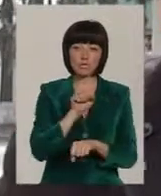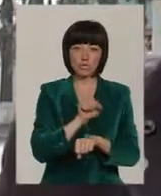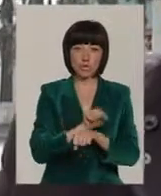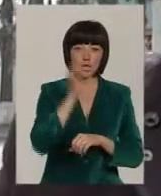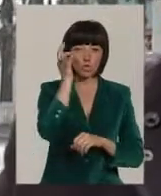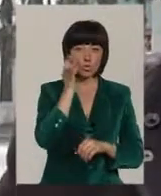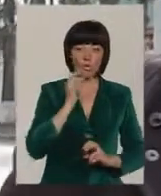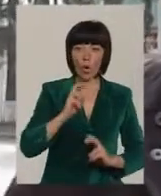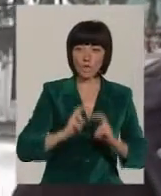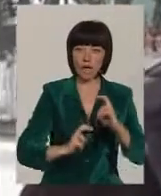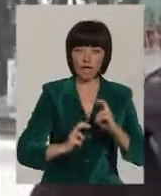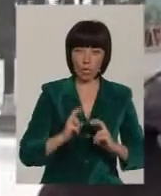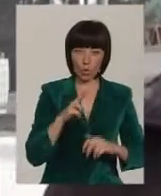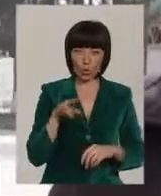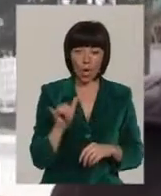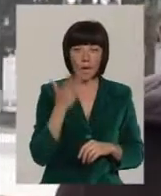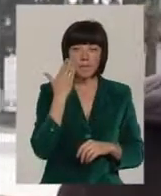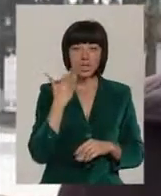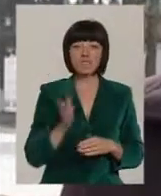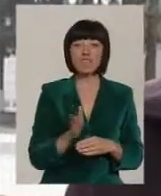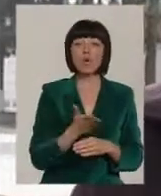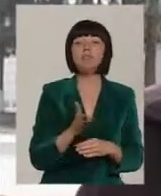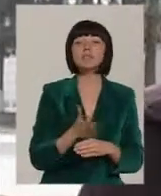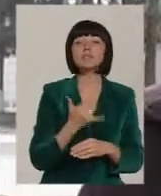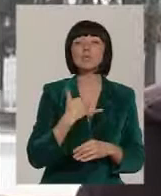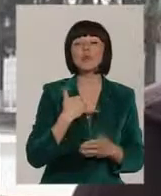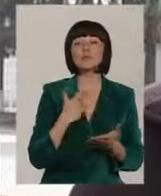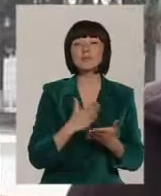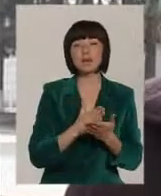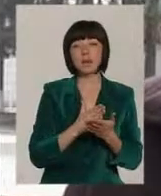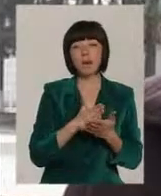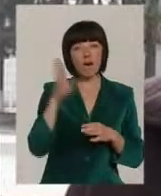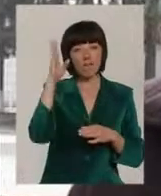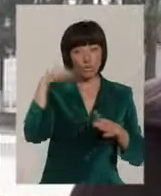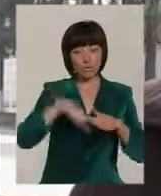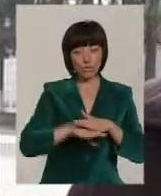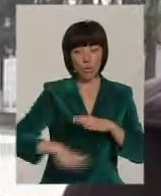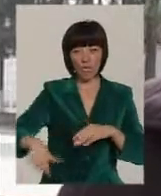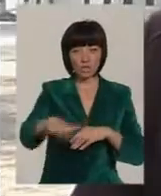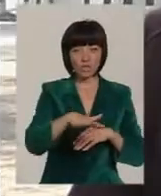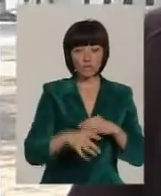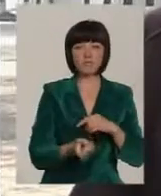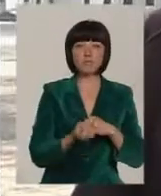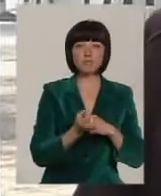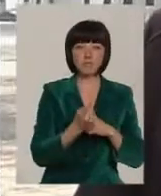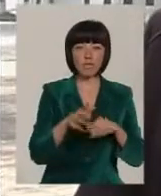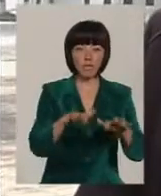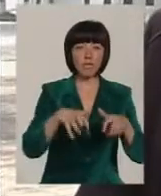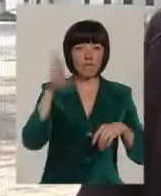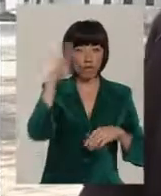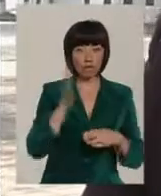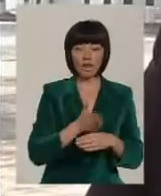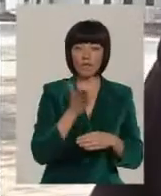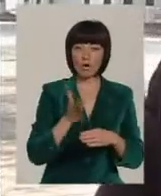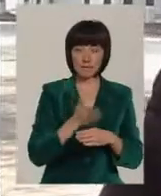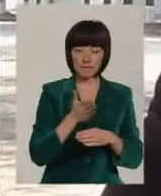заводу. Під час виробництва в нас є Наркевицьке водосховище, звідки бере цукровий завод воду на